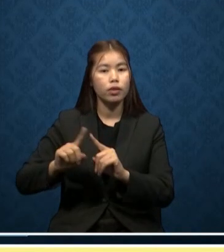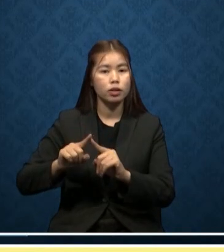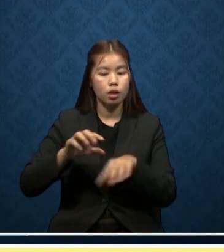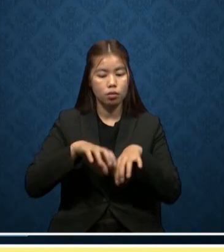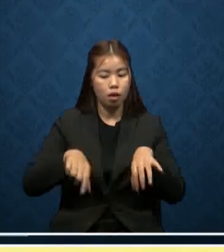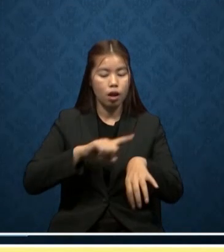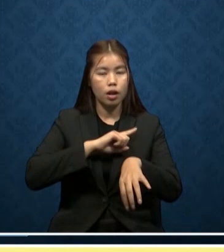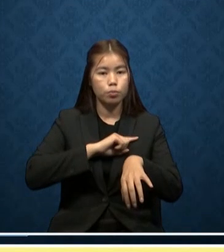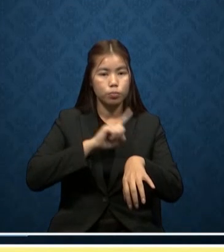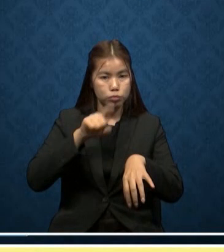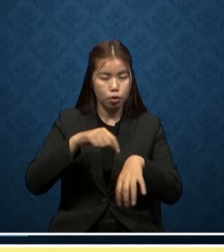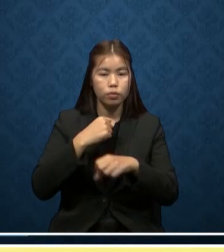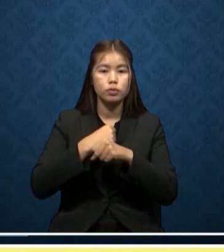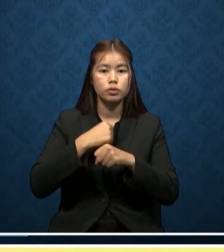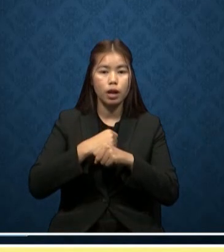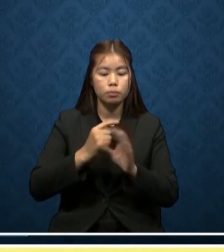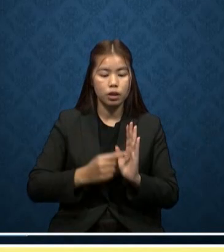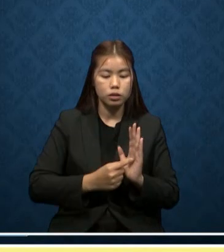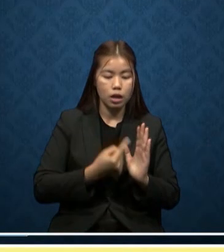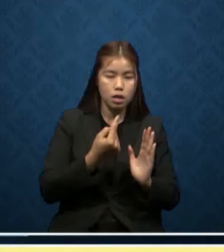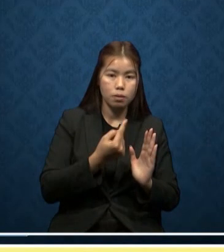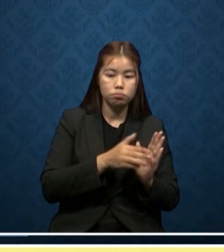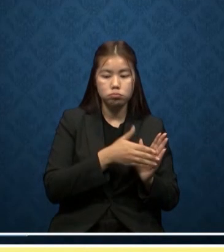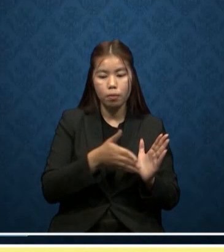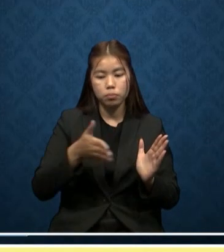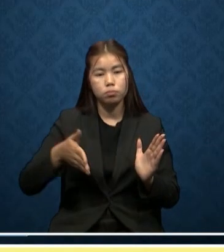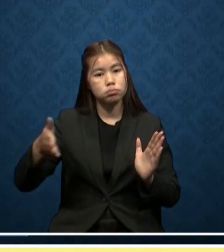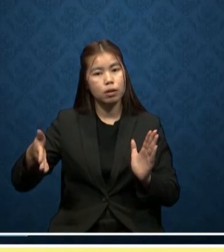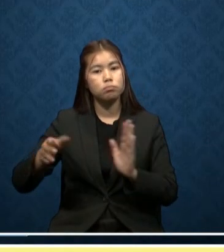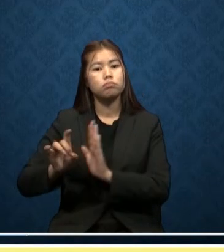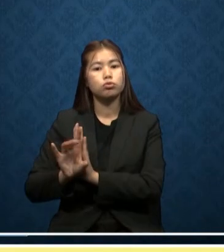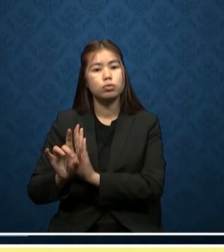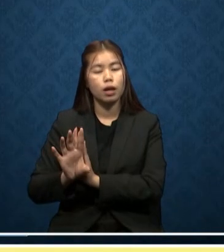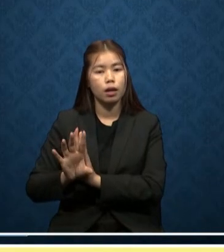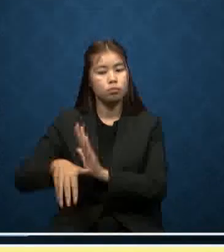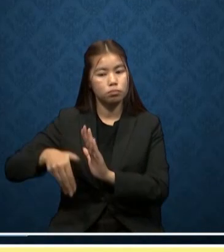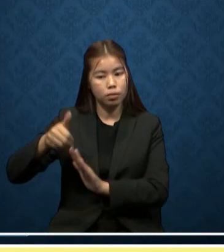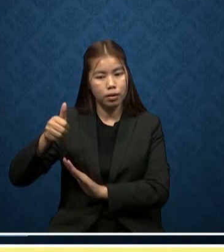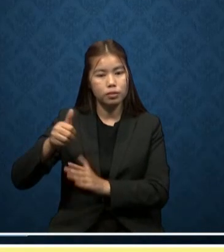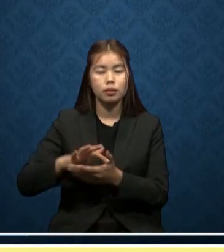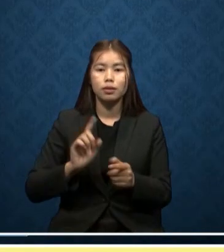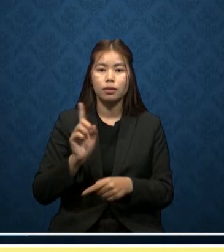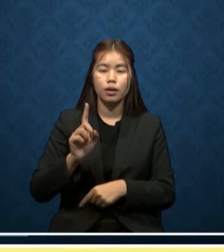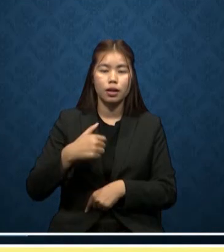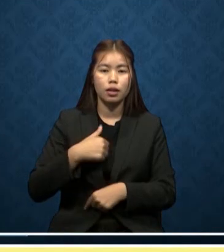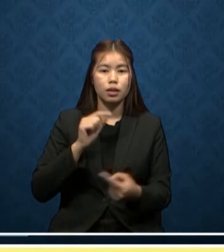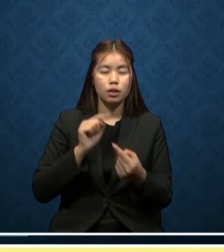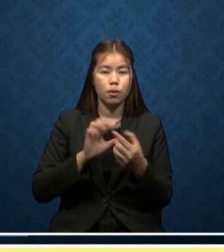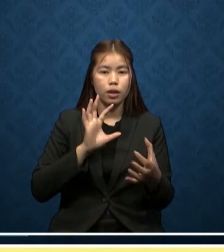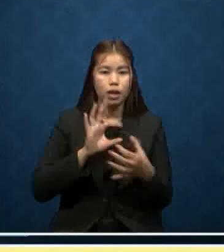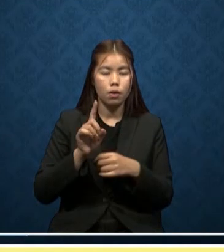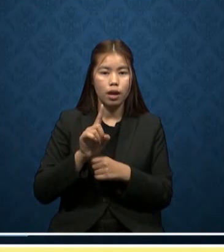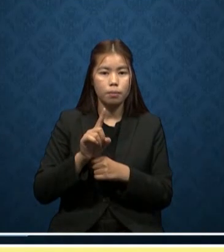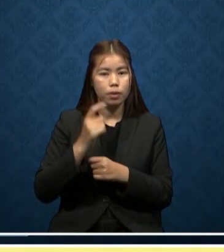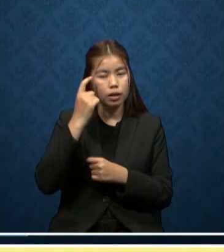ต้องดำเนินการตั้งแต่ต้นน้ำกลางน้ำและปลายน้ำโดยเฉพาะในเรื่องเกี่ยวกับการมองเป้าหมาย